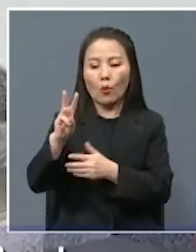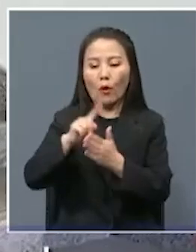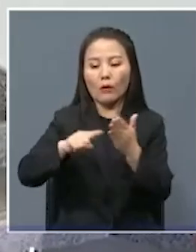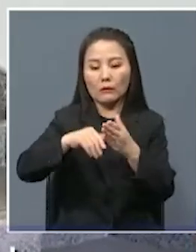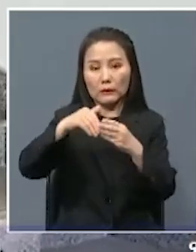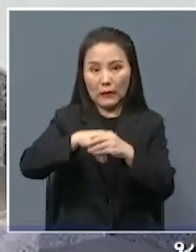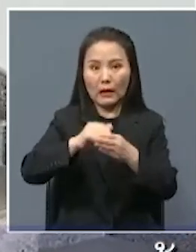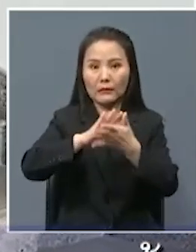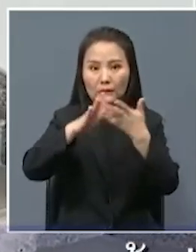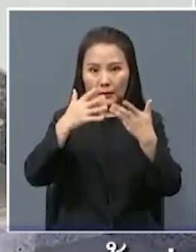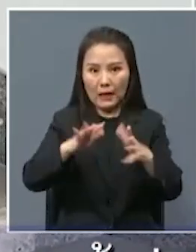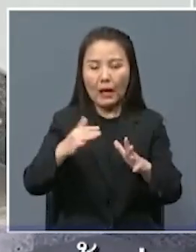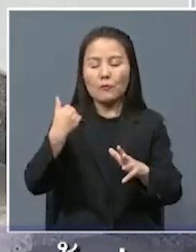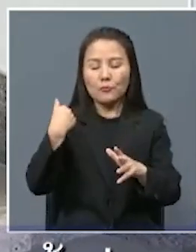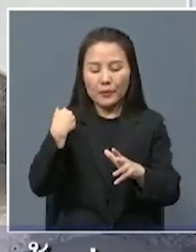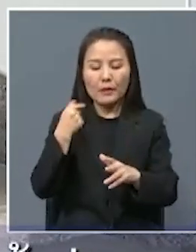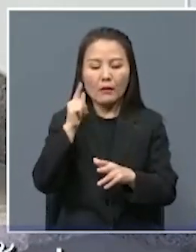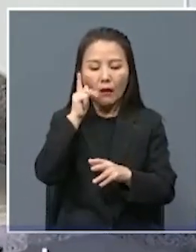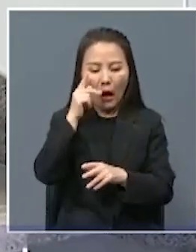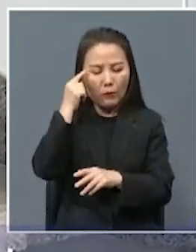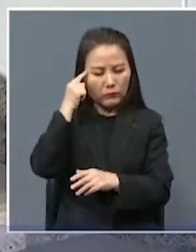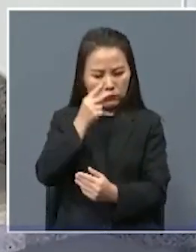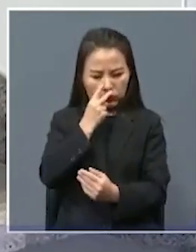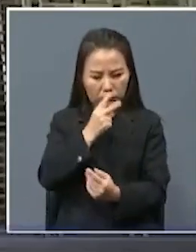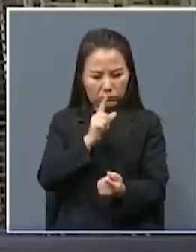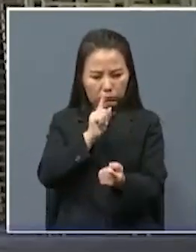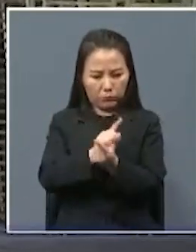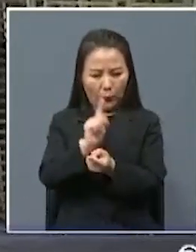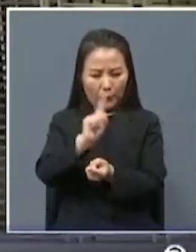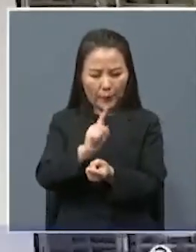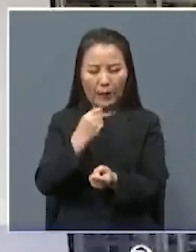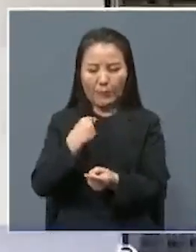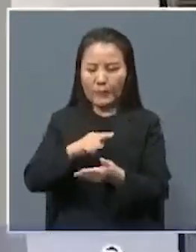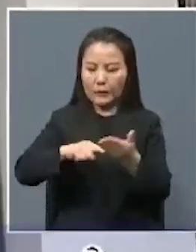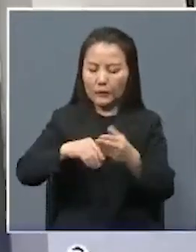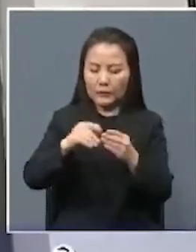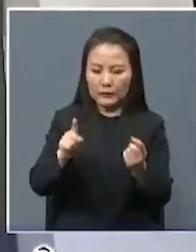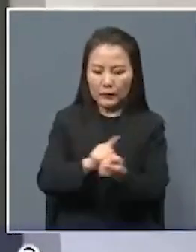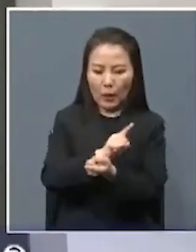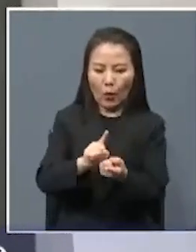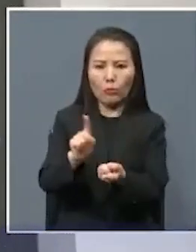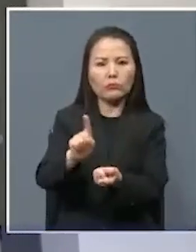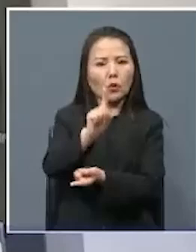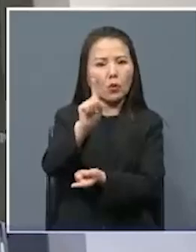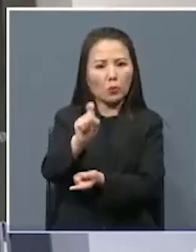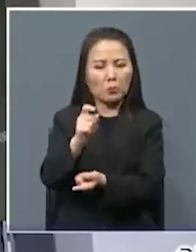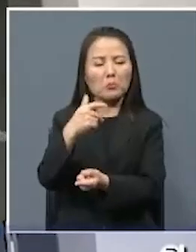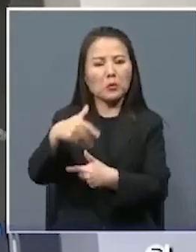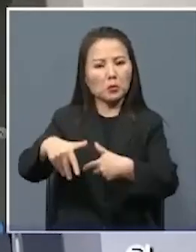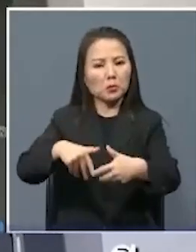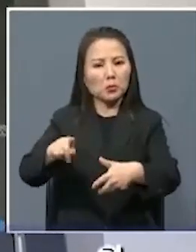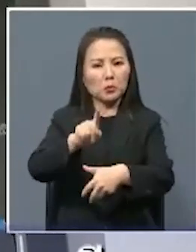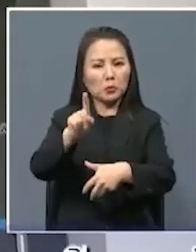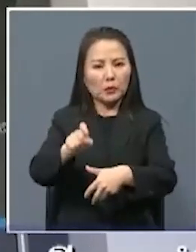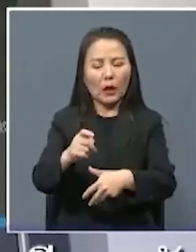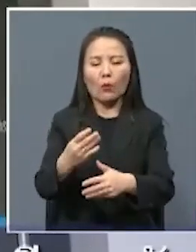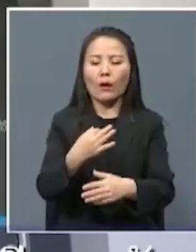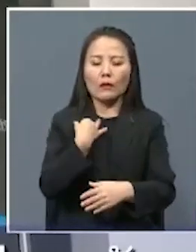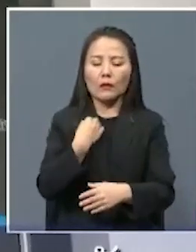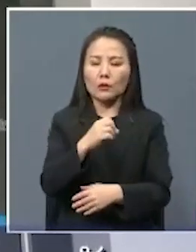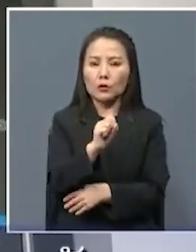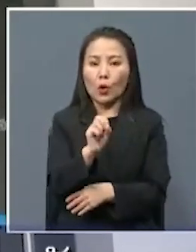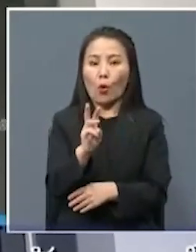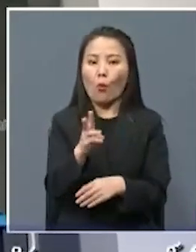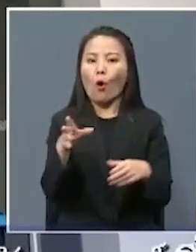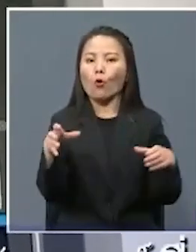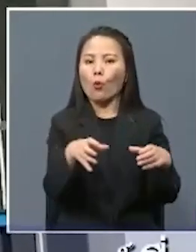ครับปรากฏข่าวพบข้อพิรุธในกระบวนการในการเลือกและสังคมก็มีข้อสงสัยว่าการได้มาซึ่งสมาชิกวุฒิส